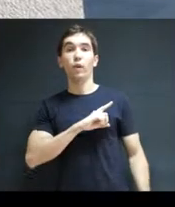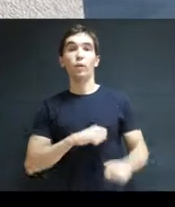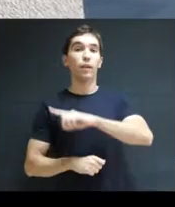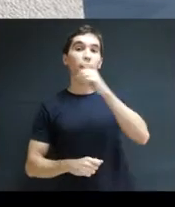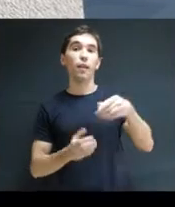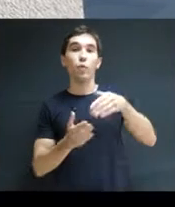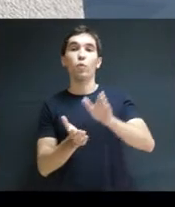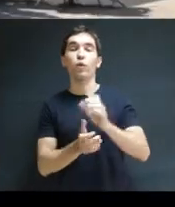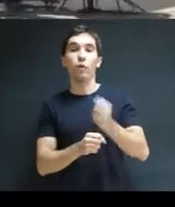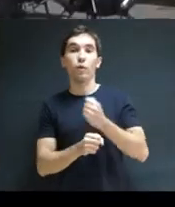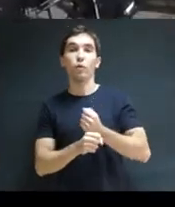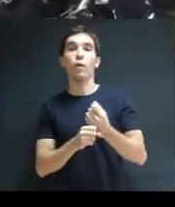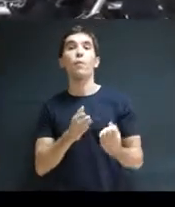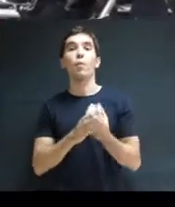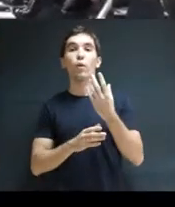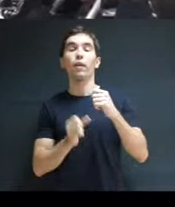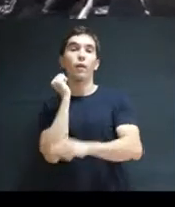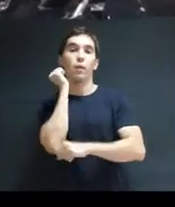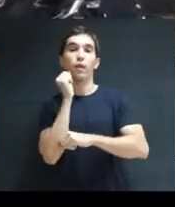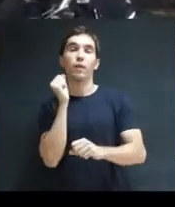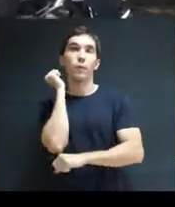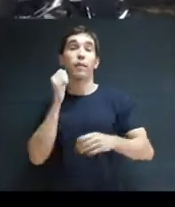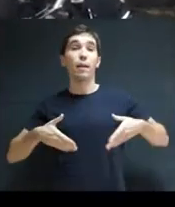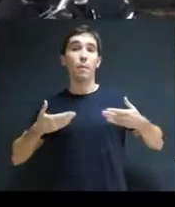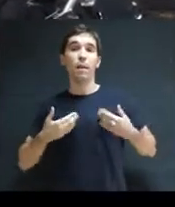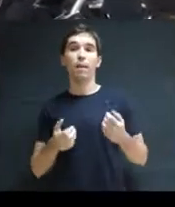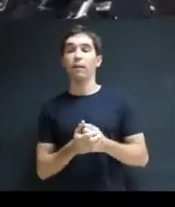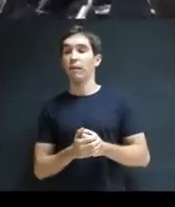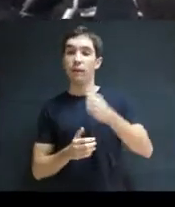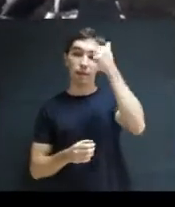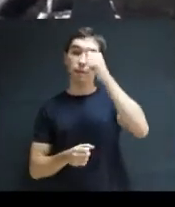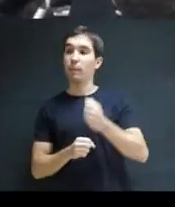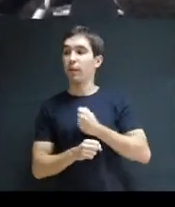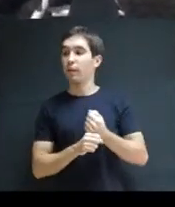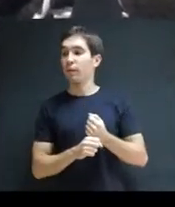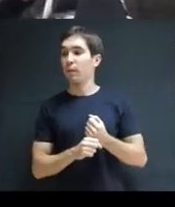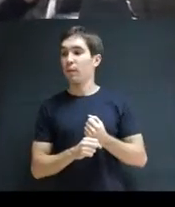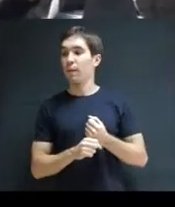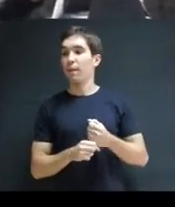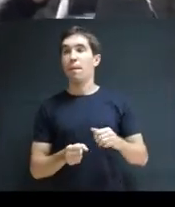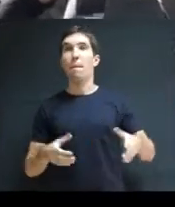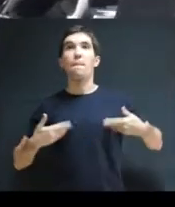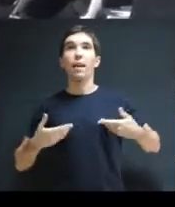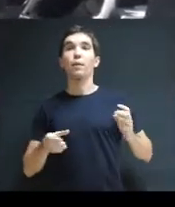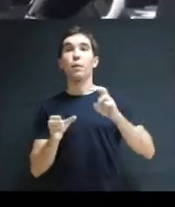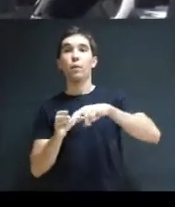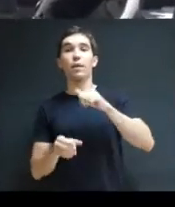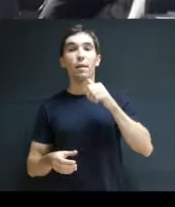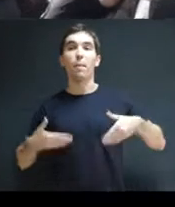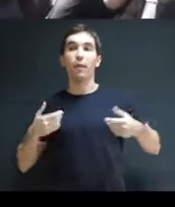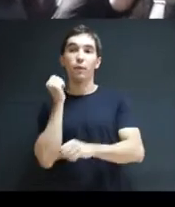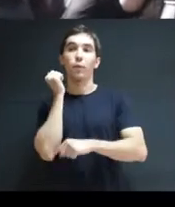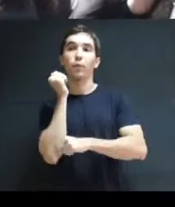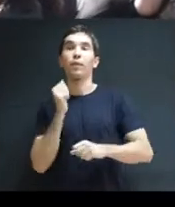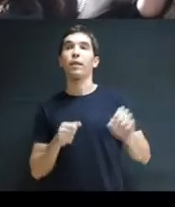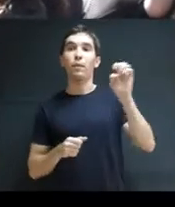Zadru se tijekom ožujka održao proljetni kolegij studija o mladima i za mlade pod radnim nazivom Youth Participation and Youth Studies International